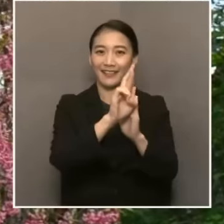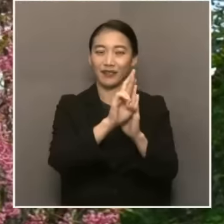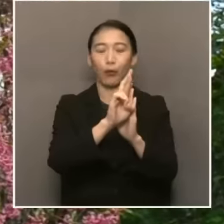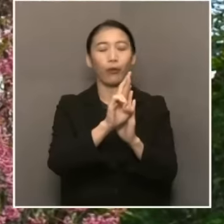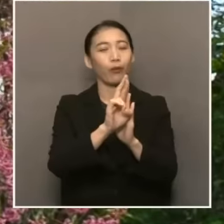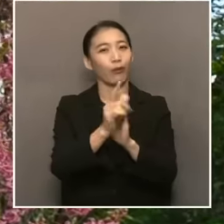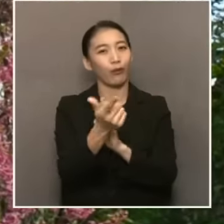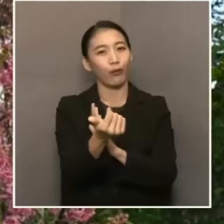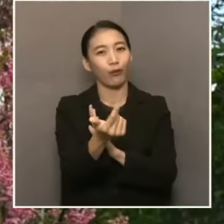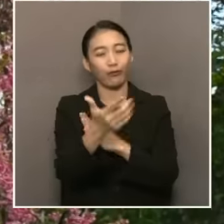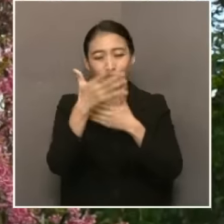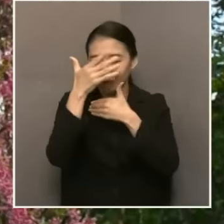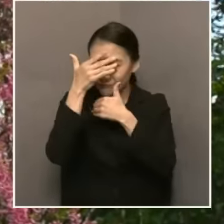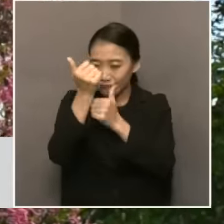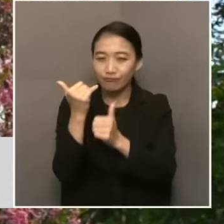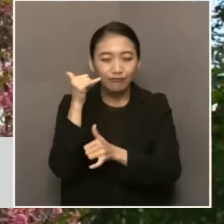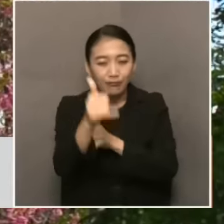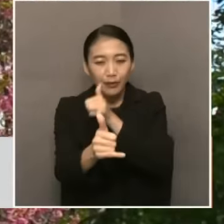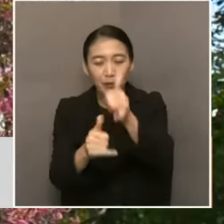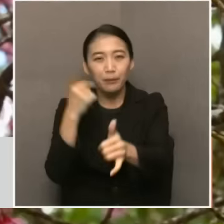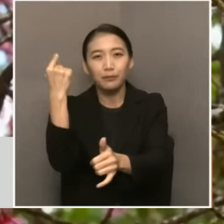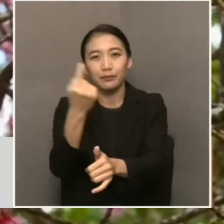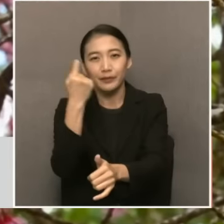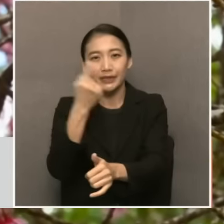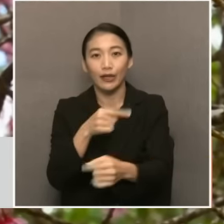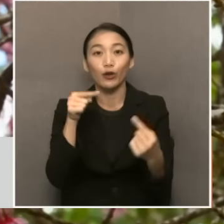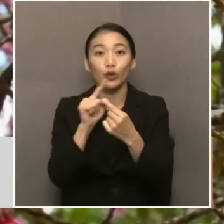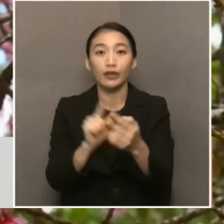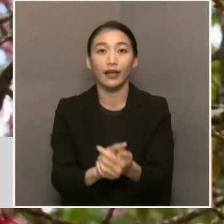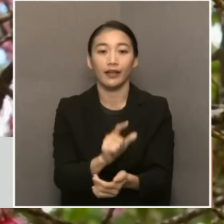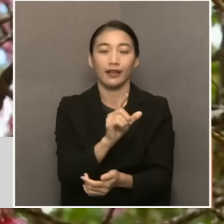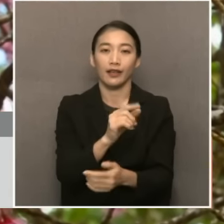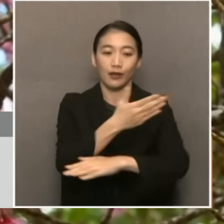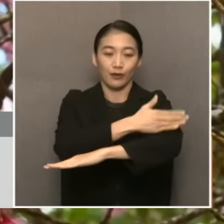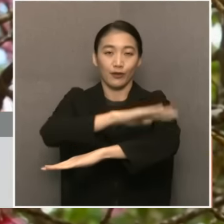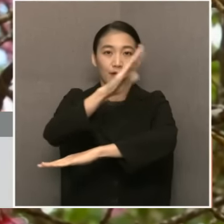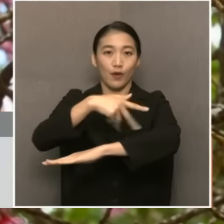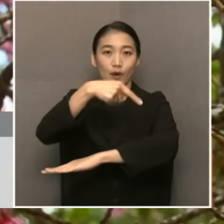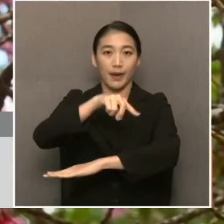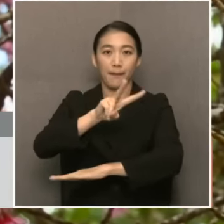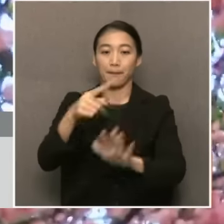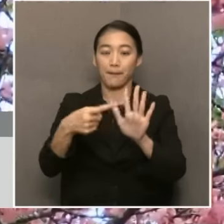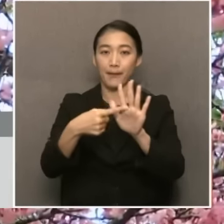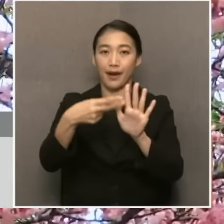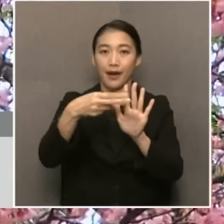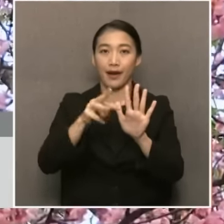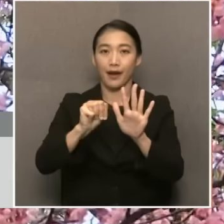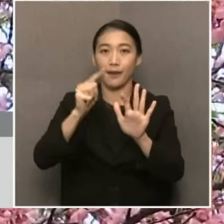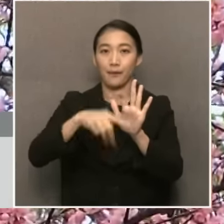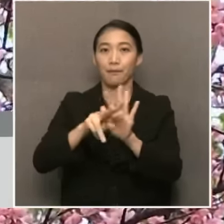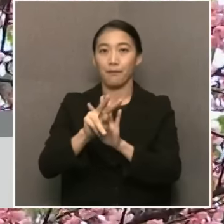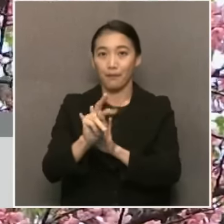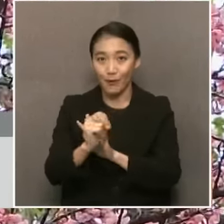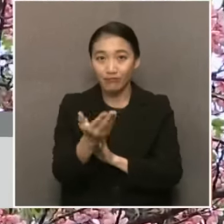ค่ะหน่วยจัดการต้นน้ำเหงาเงาบนดอยผาหม่นตำบลปออำเภอเวียงแก่นตอนนี้ดอกนางพญาเสือโคร่ง